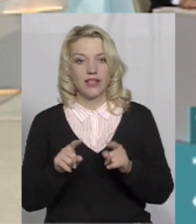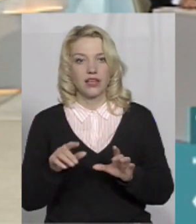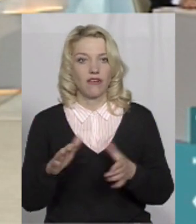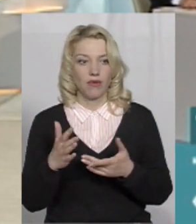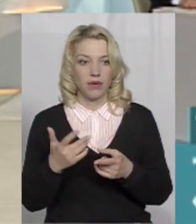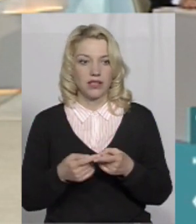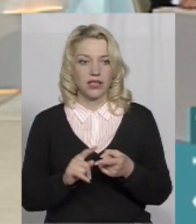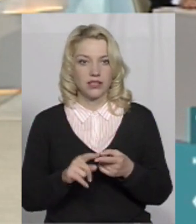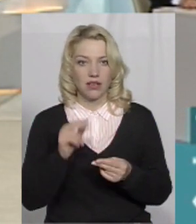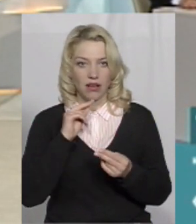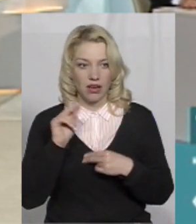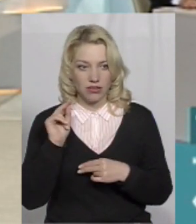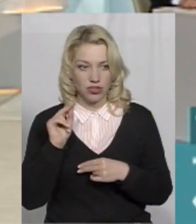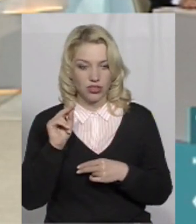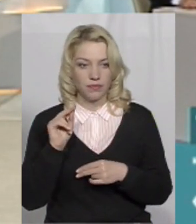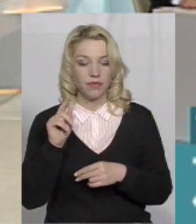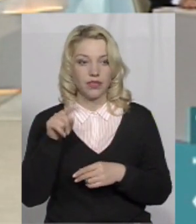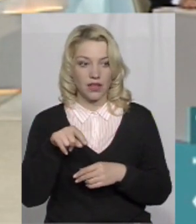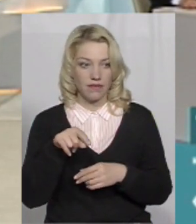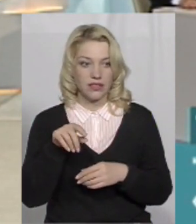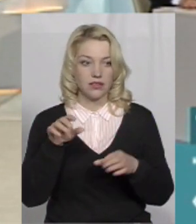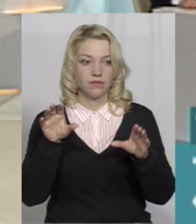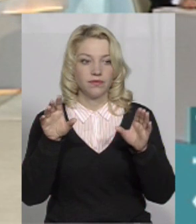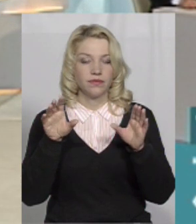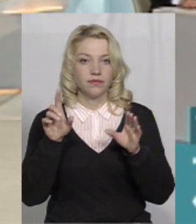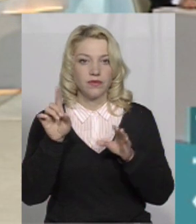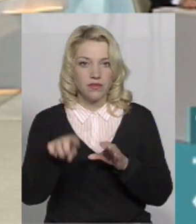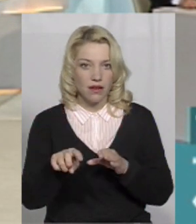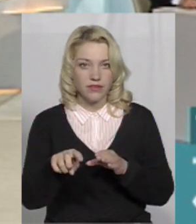випадках краще. Навіть закон,